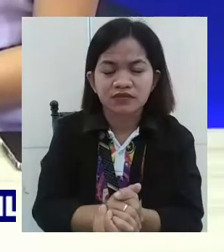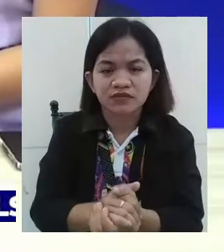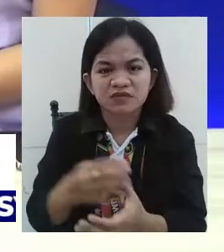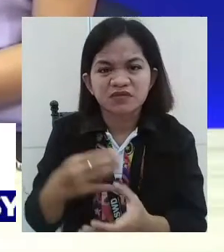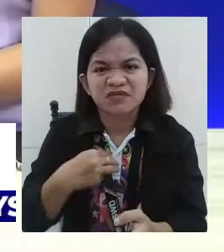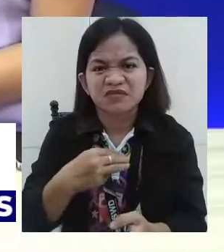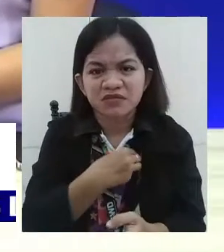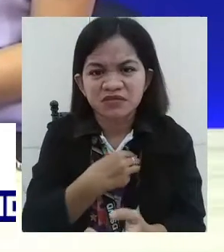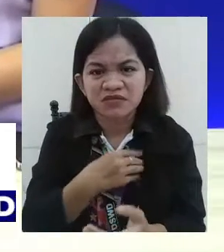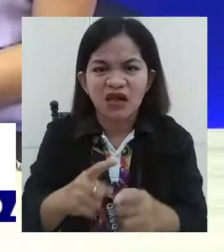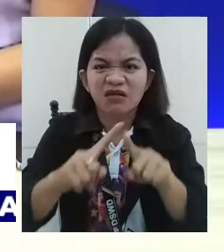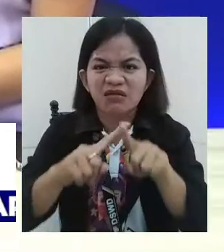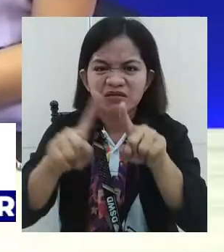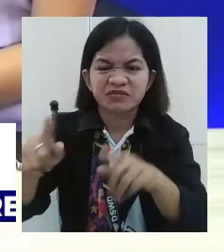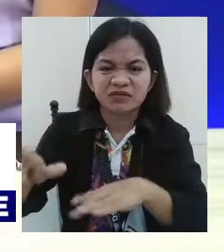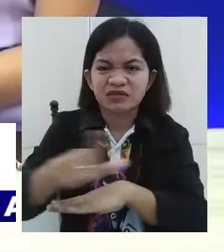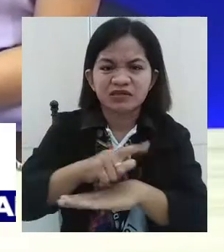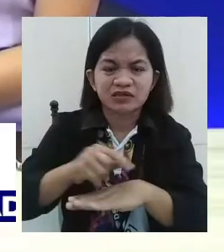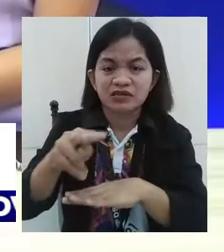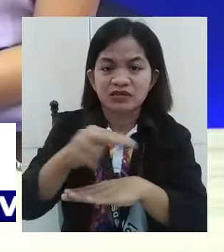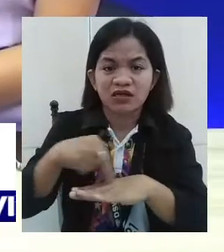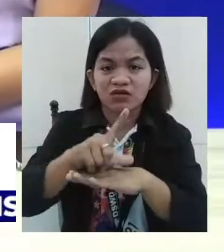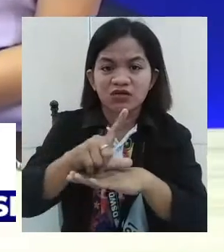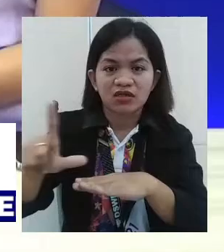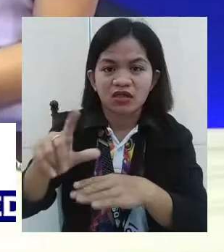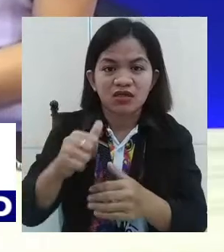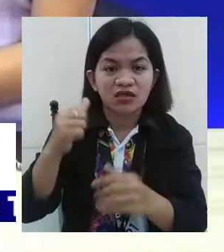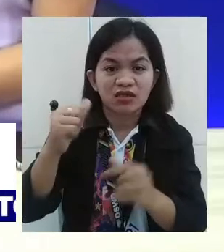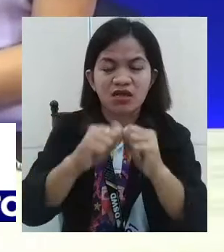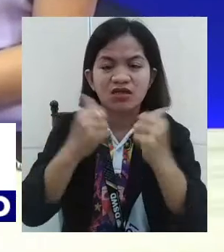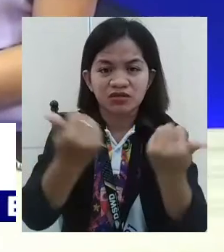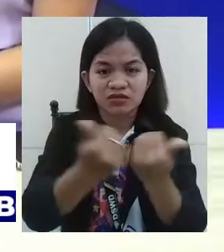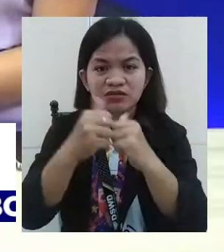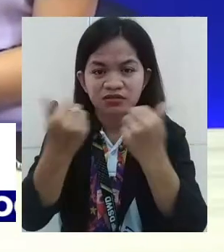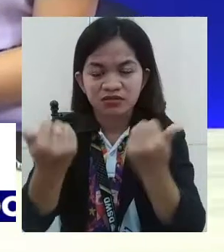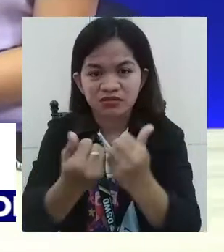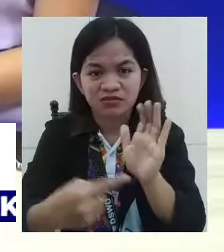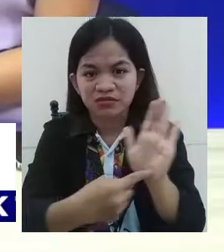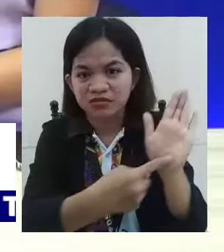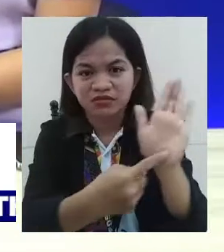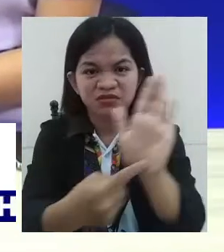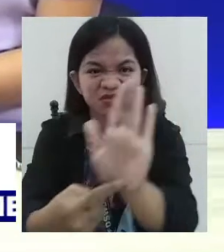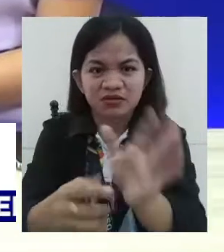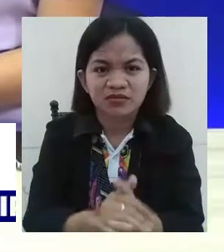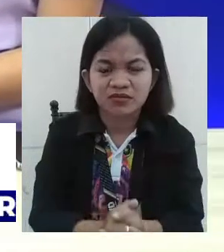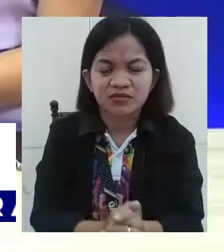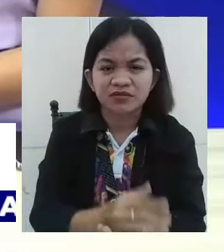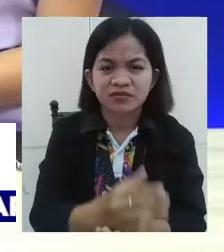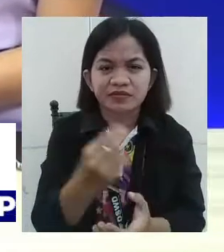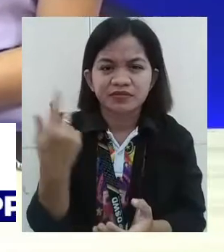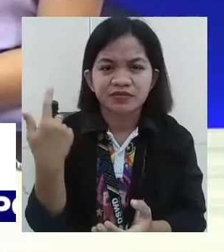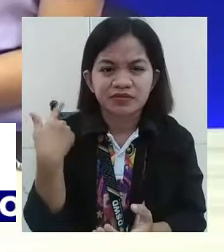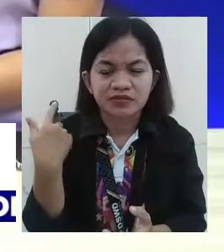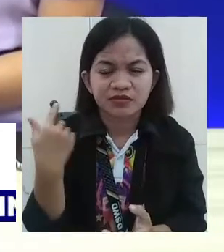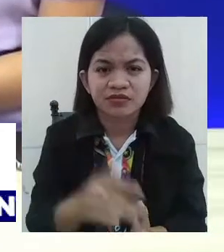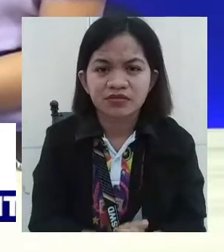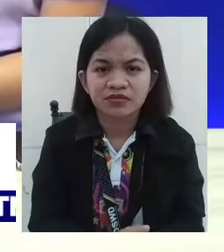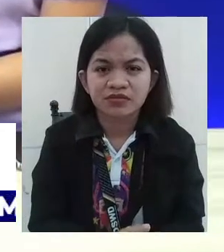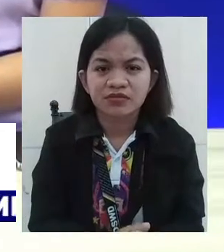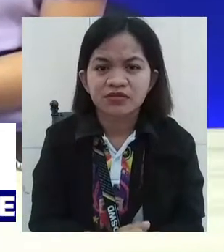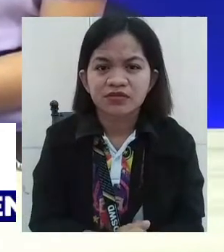na nasa baba, regional, represented by their respective focal persons ng bawat